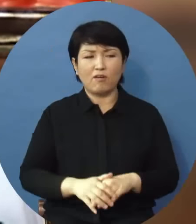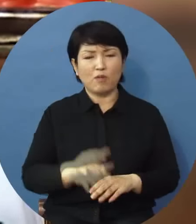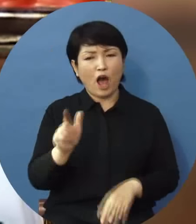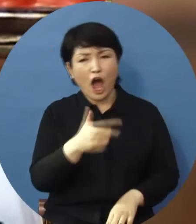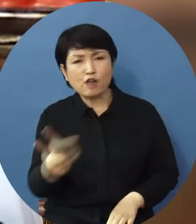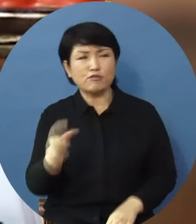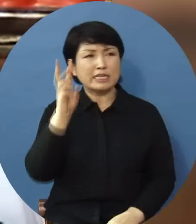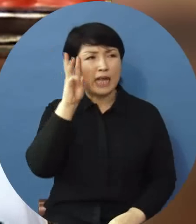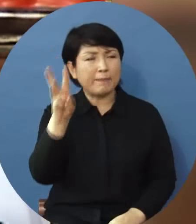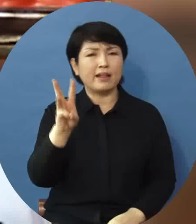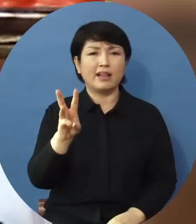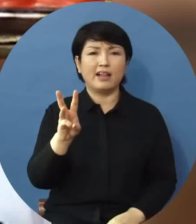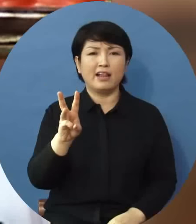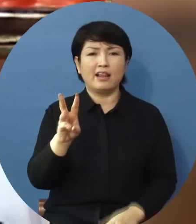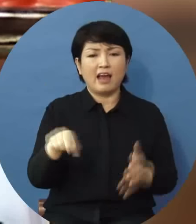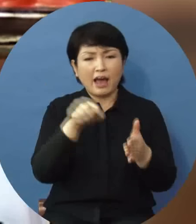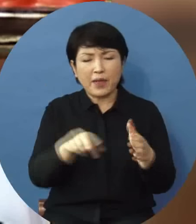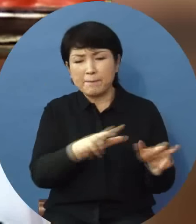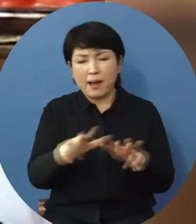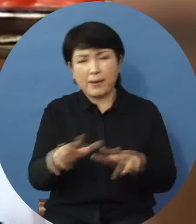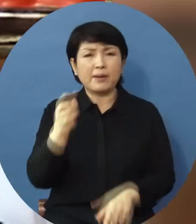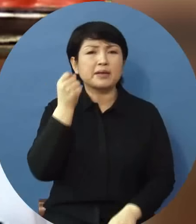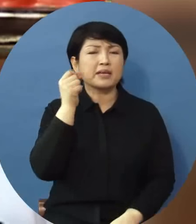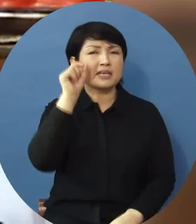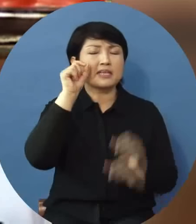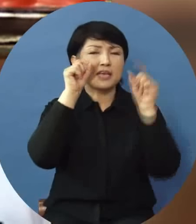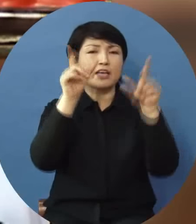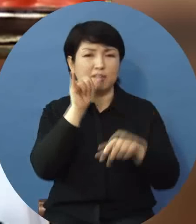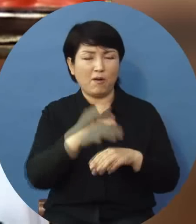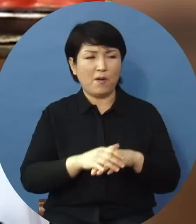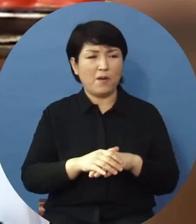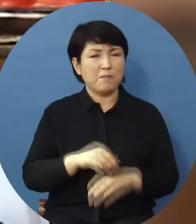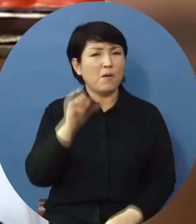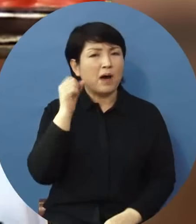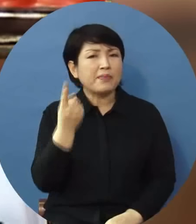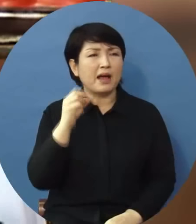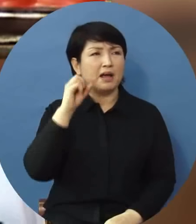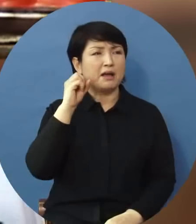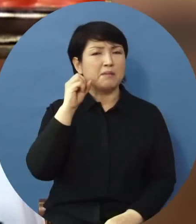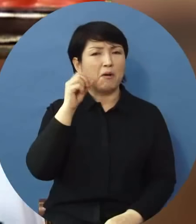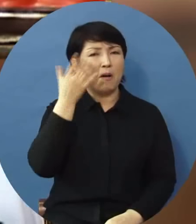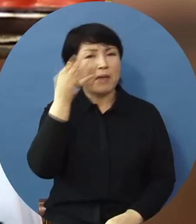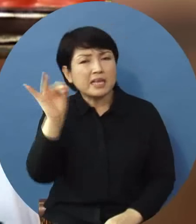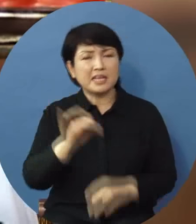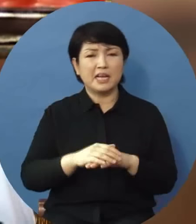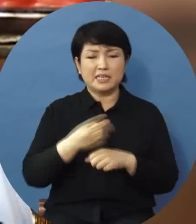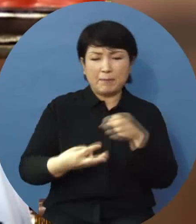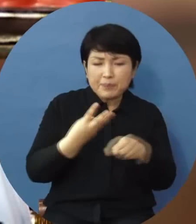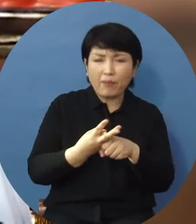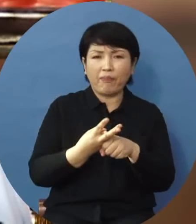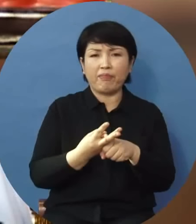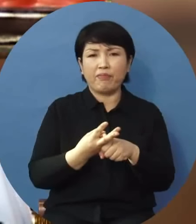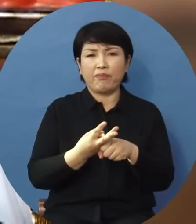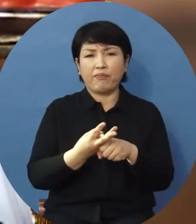하루만에도 깨치고 3일 안에도 깨치고 한 달 안에도 깨치고 100일 안에도 깨치고 3년 안에도 깨치고